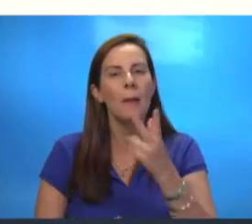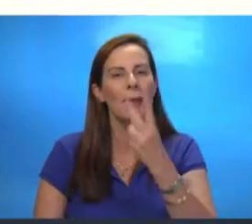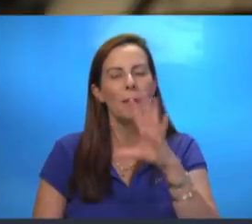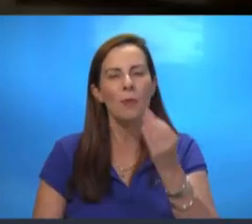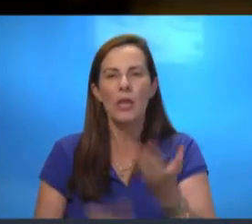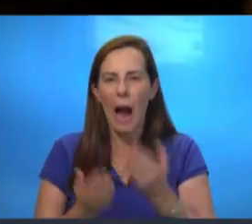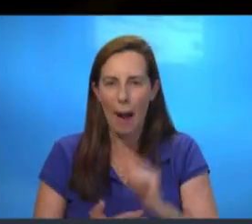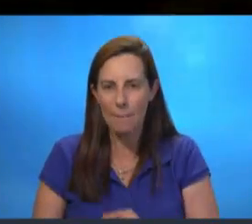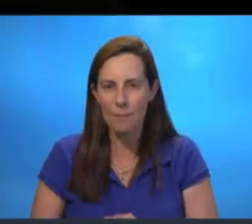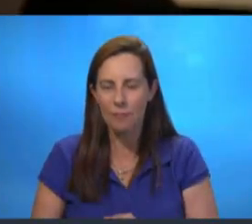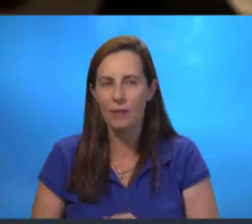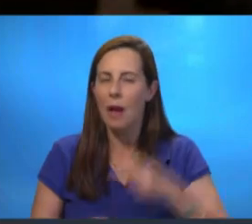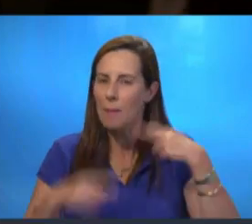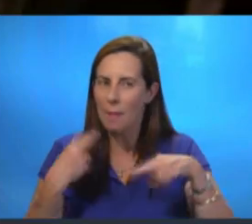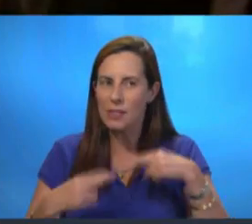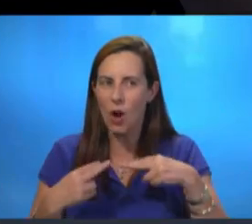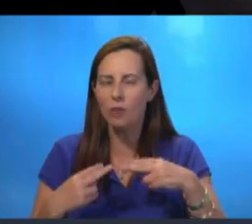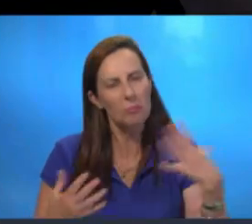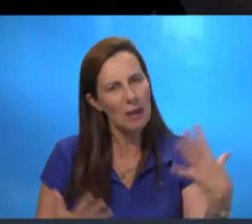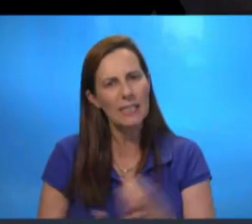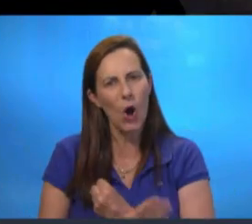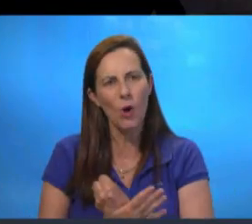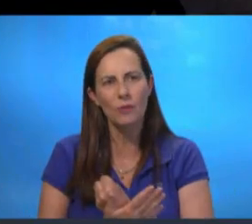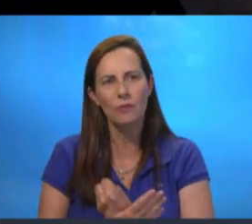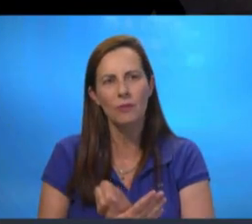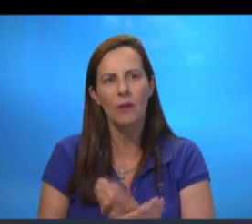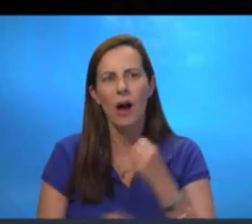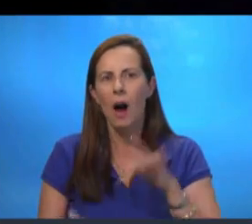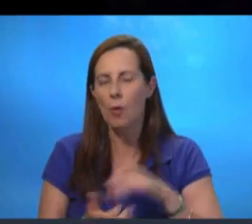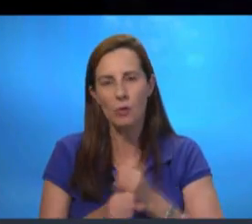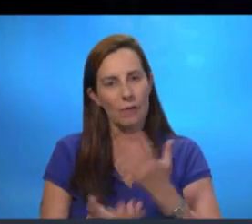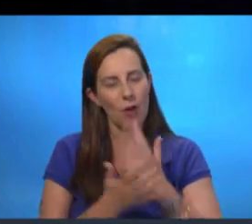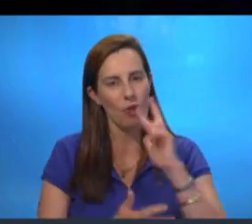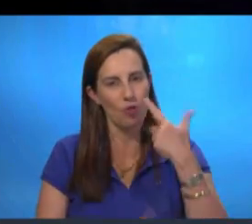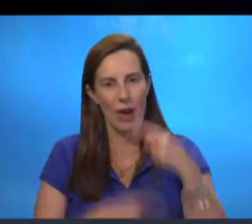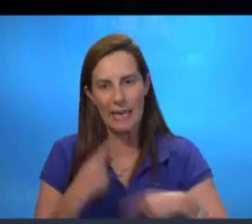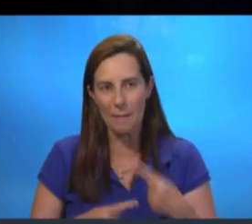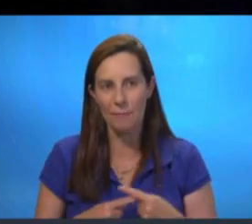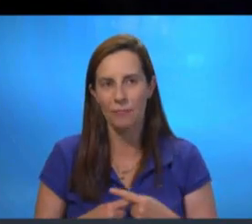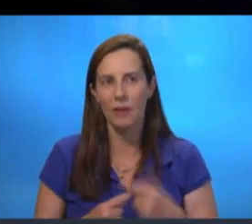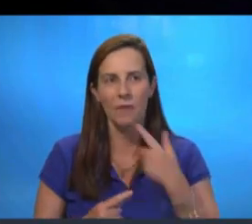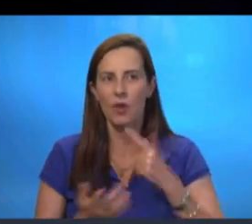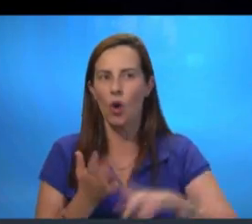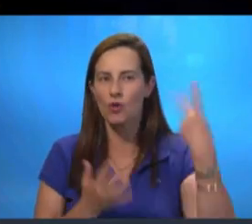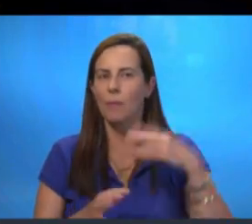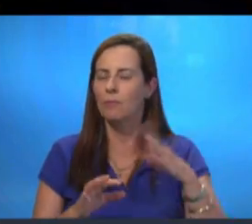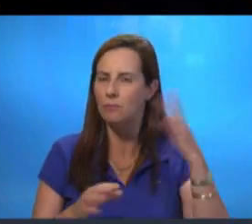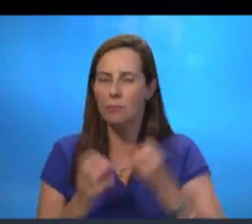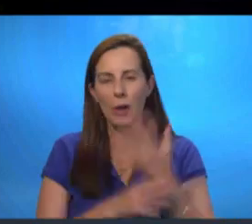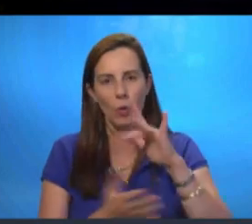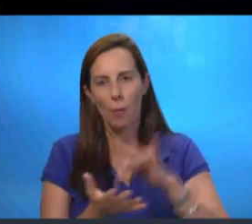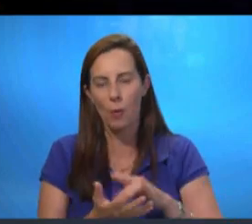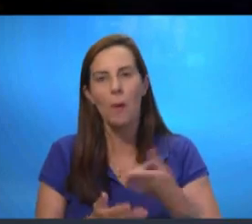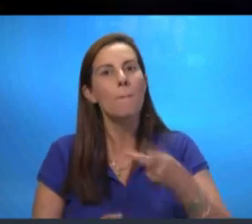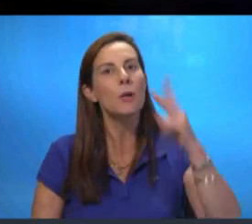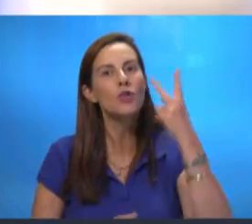גרם, והמסעדות מצליחות. המקום הזה עובד שנה שלישית, ולפני חודשיים פתחנו עוד מקום, פי 2